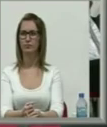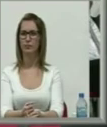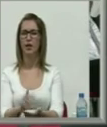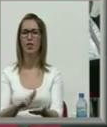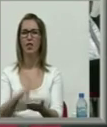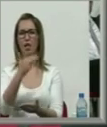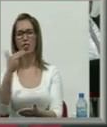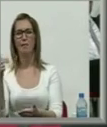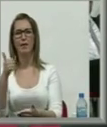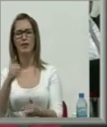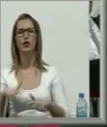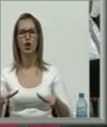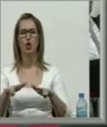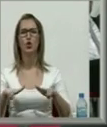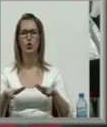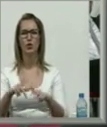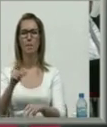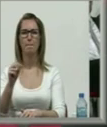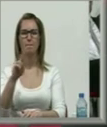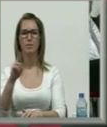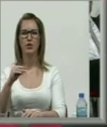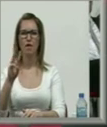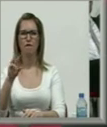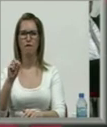rodziny państwa Przewoźniak. Niepisanym